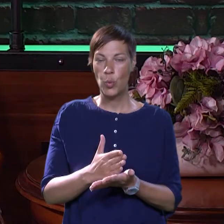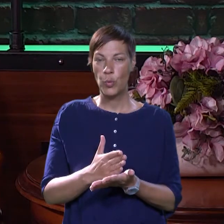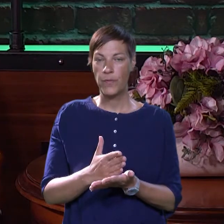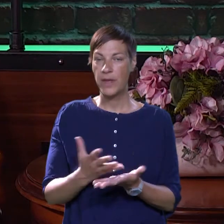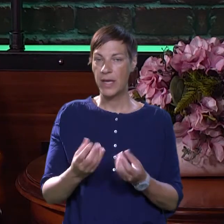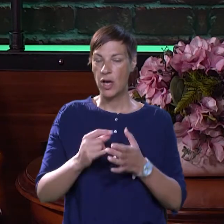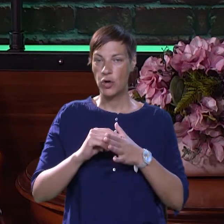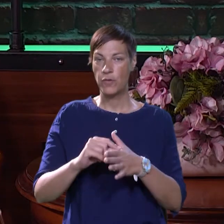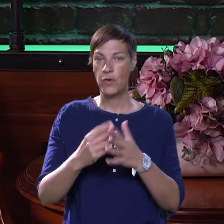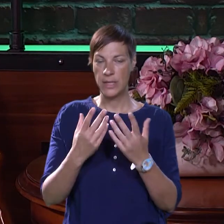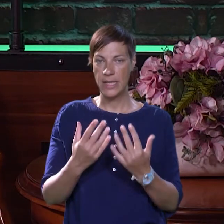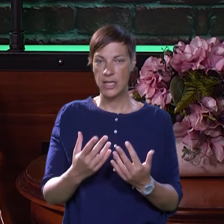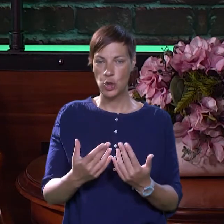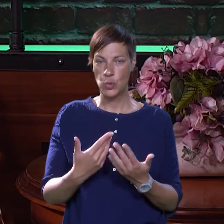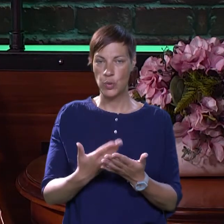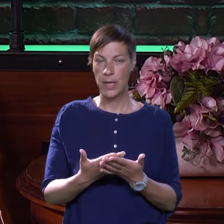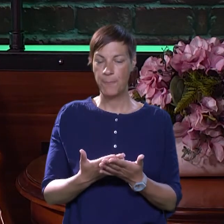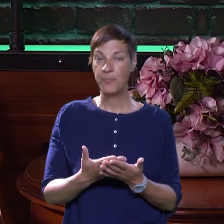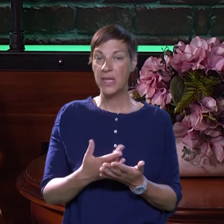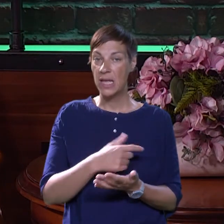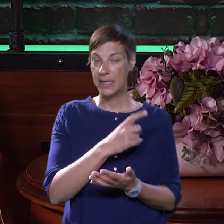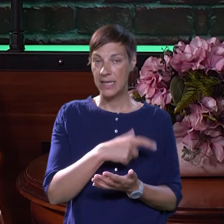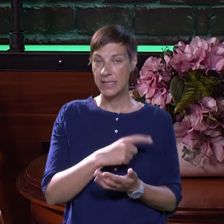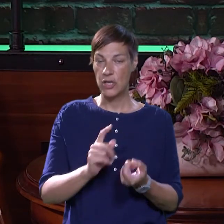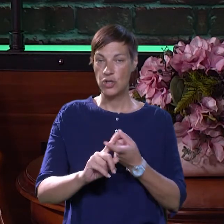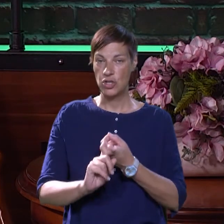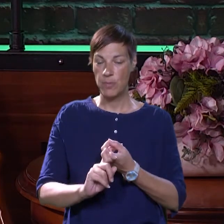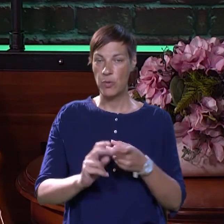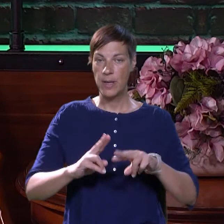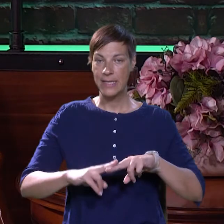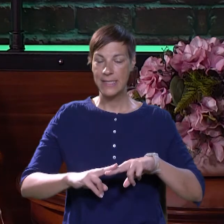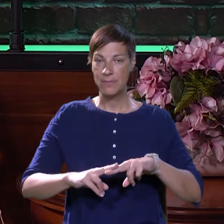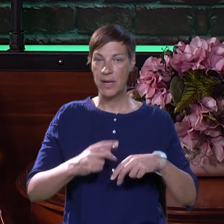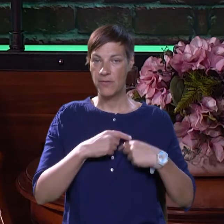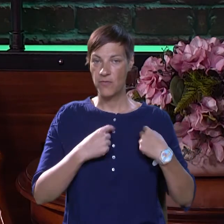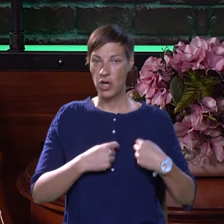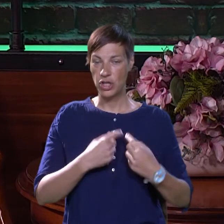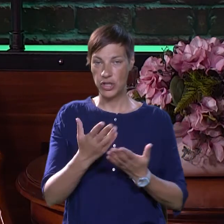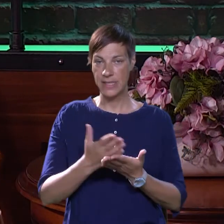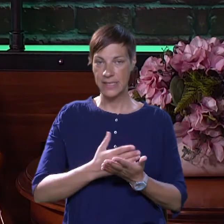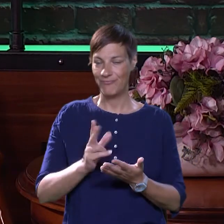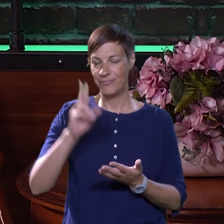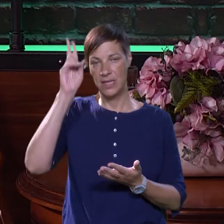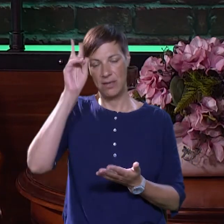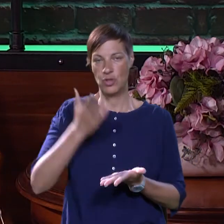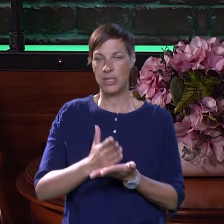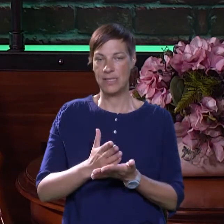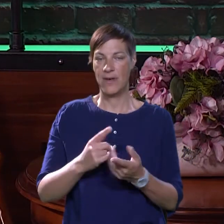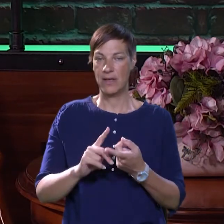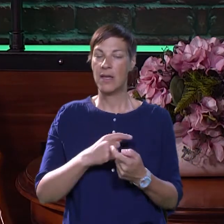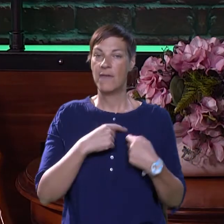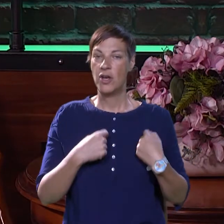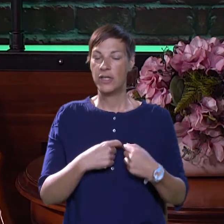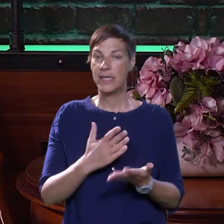uvijek jako vodi računa da se adekvatna osoba upari sa pravim volonterskim zadatkom. Dakle, ne može svako volontirati na